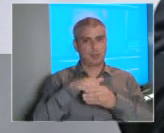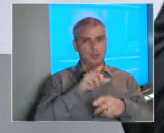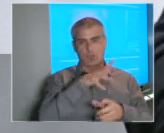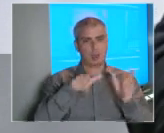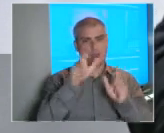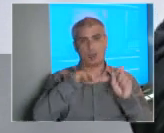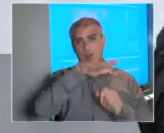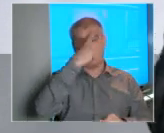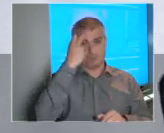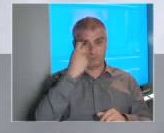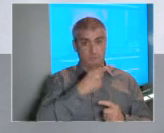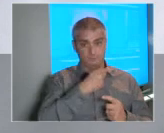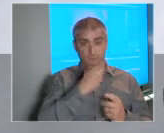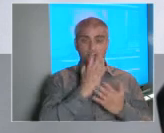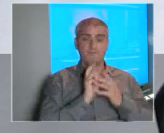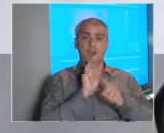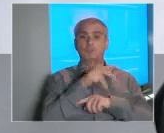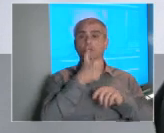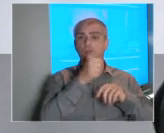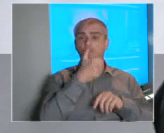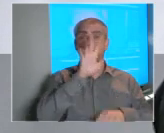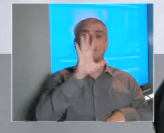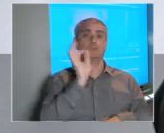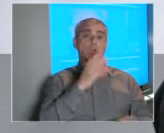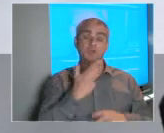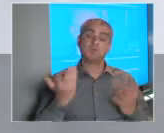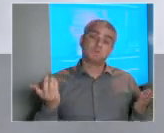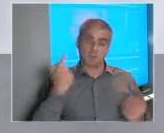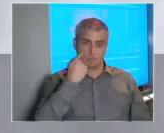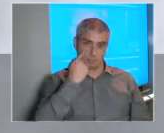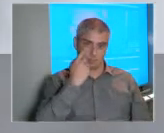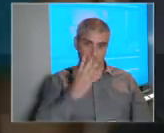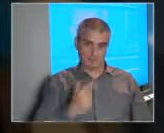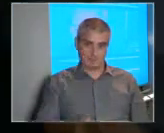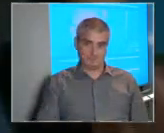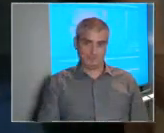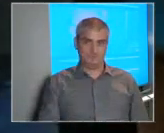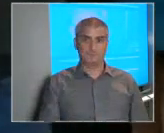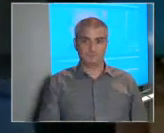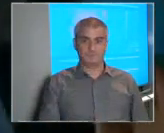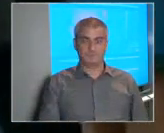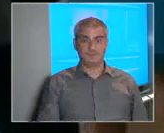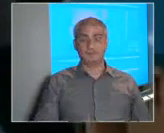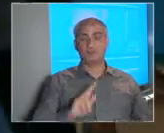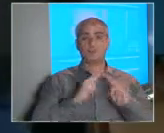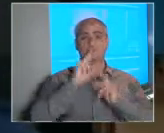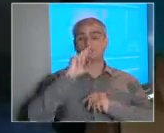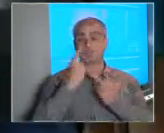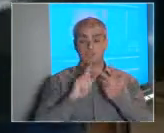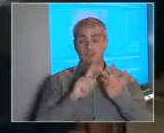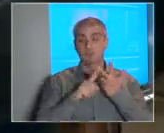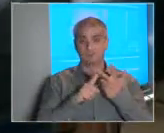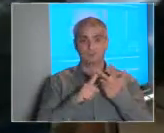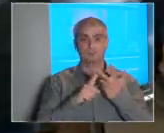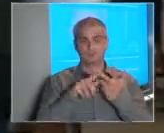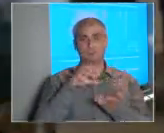האוכלוסייה הערבית, מדובר שהם הגיעו ל-60-65%, בוא נראה מה יקרה היום. כן, זו שאלה. הקבוצה כן. השלישית שמדברים עליה,